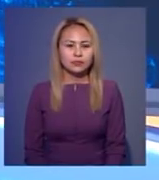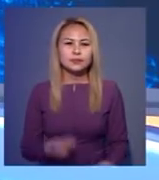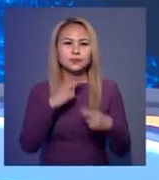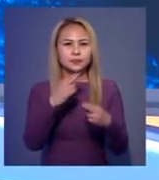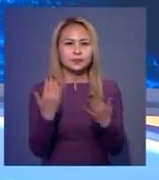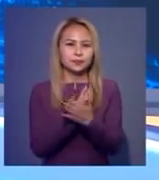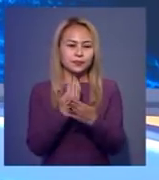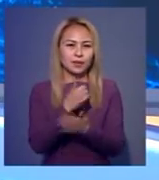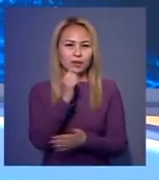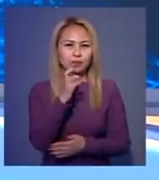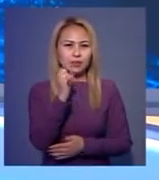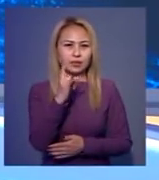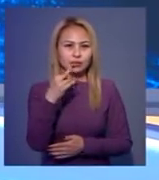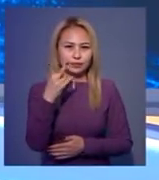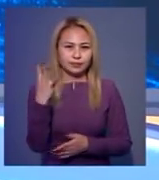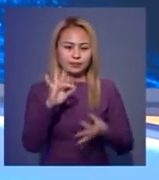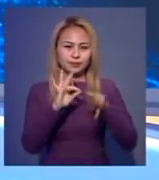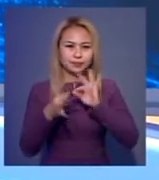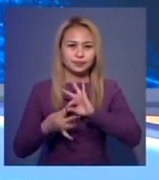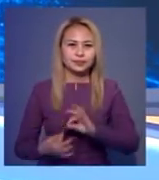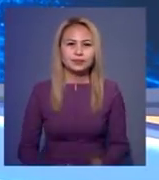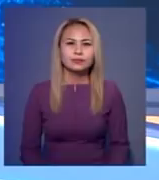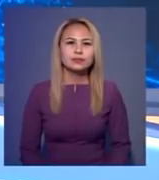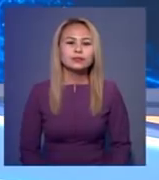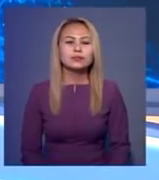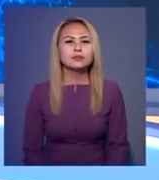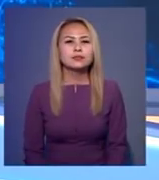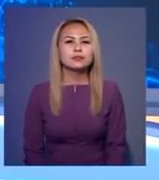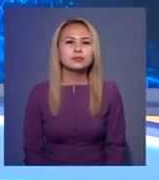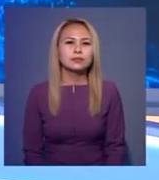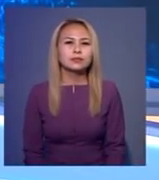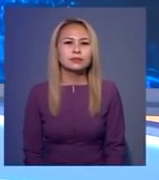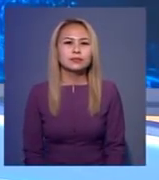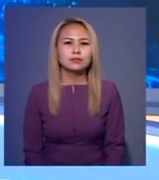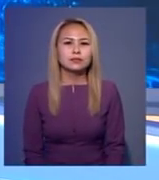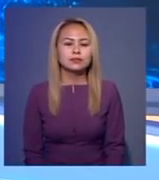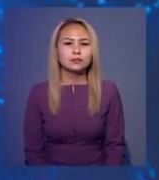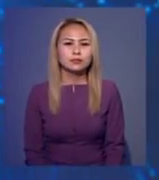Назарларыңызды жаңалықтар студияда Жамбыл Зинолла және Сурда аудармашы Жанбота Сәрсенбаева.